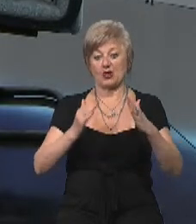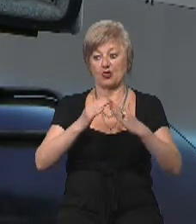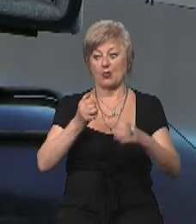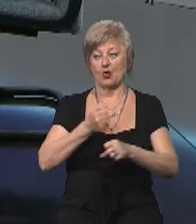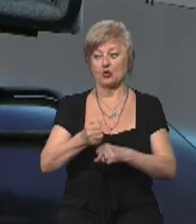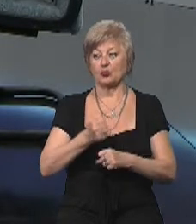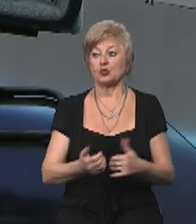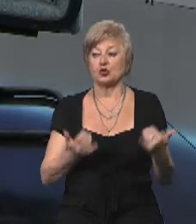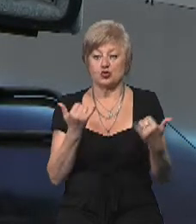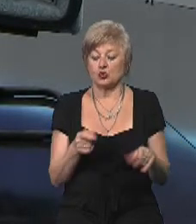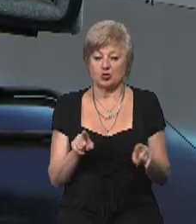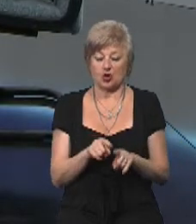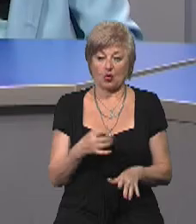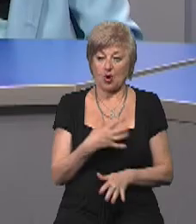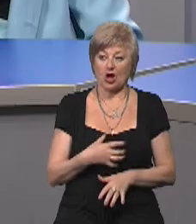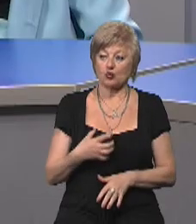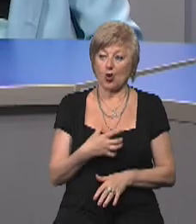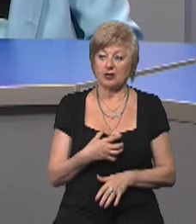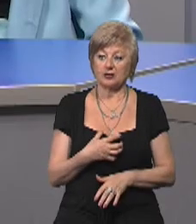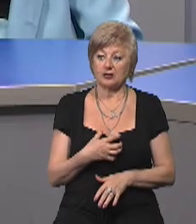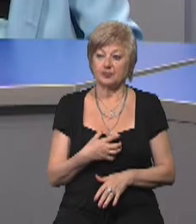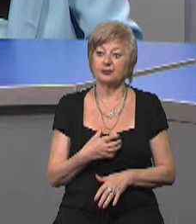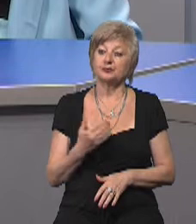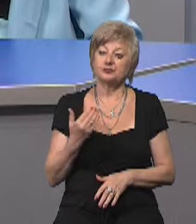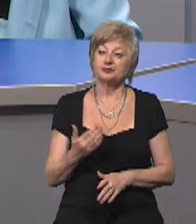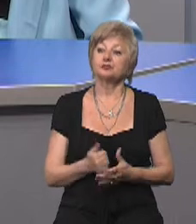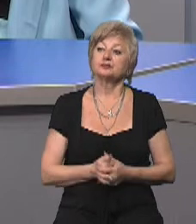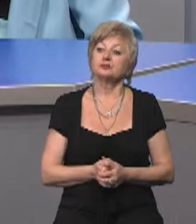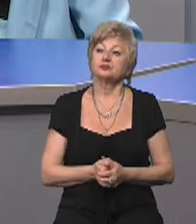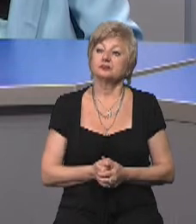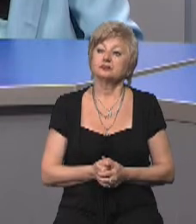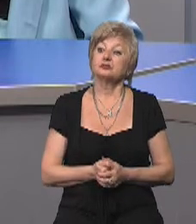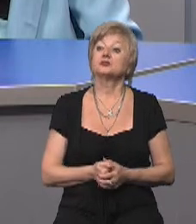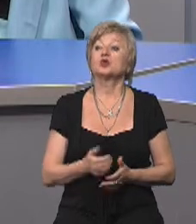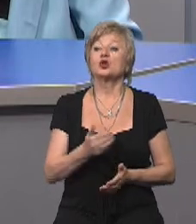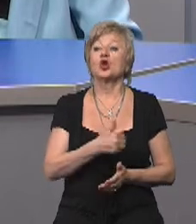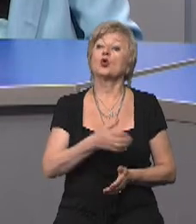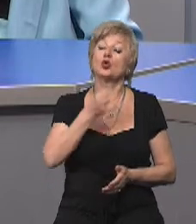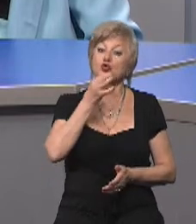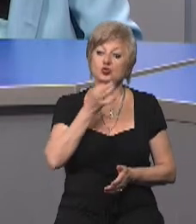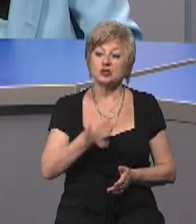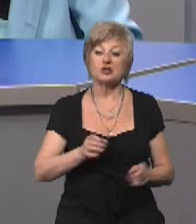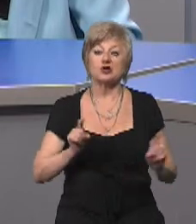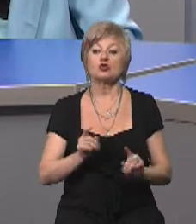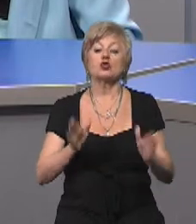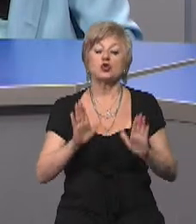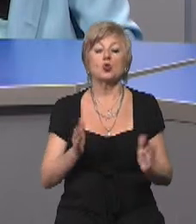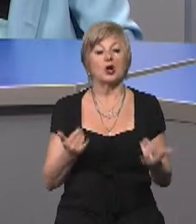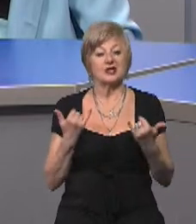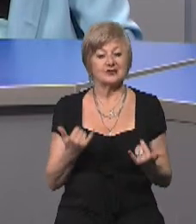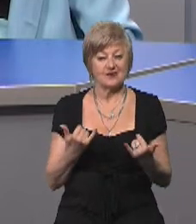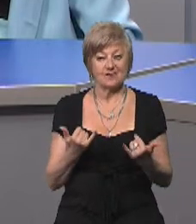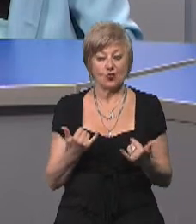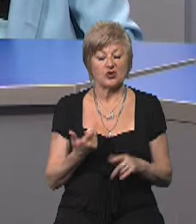насильства сьогодні стає такою актуальною? Пані Ірина, будь ласка. Я хочу сказати, що не тільки сьогодні вона